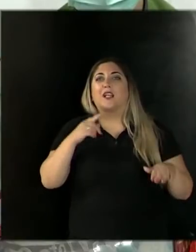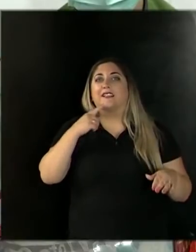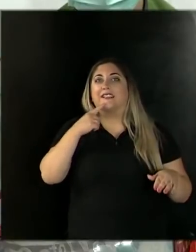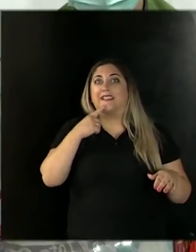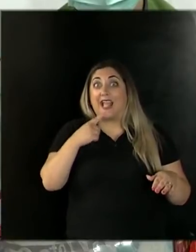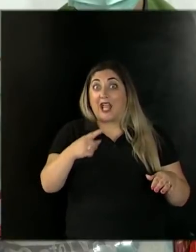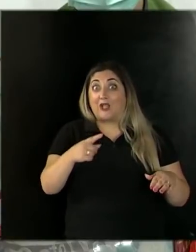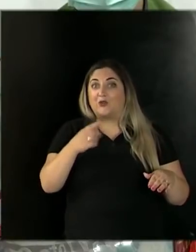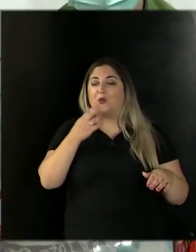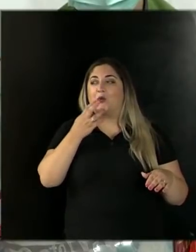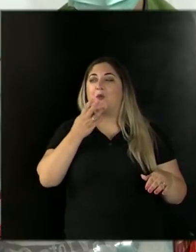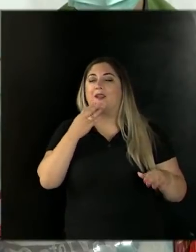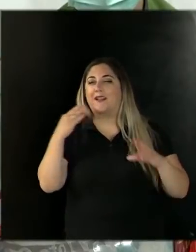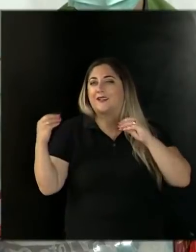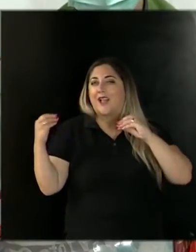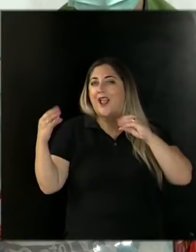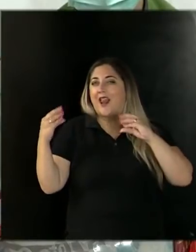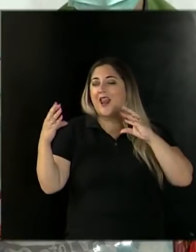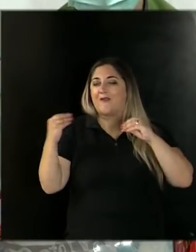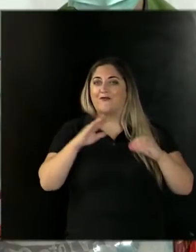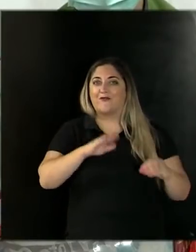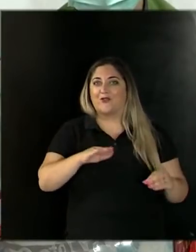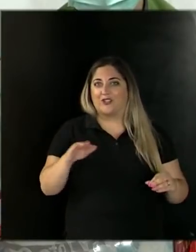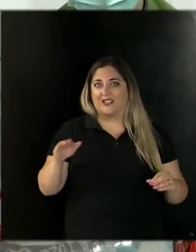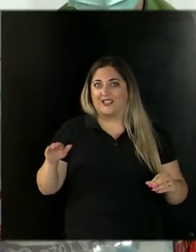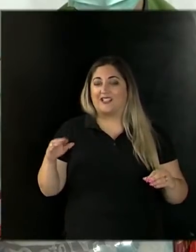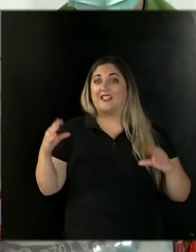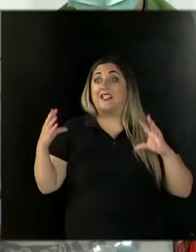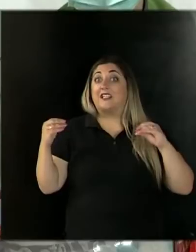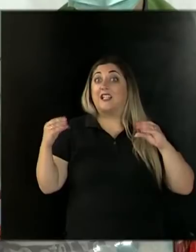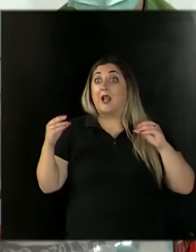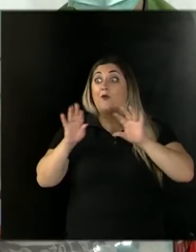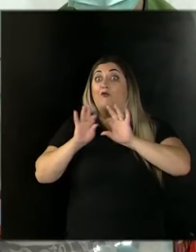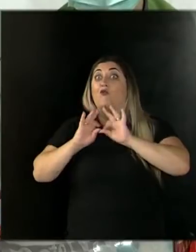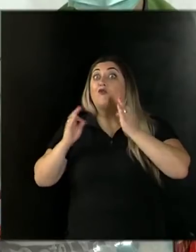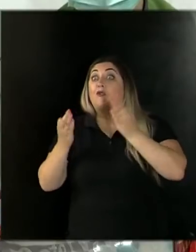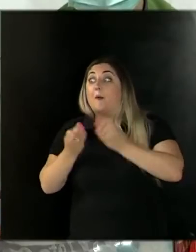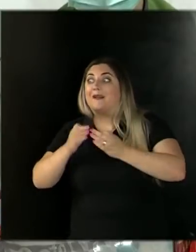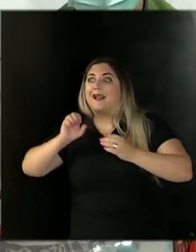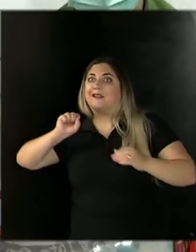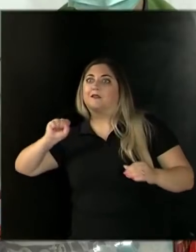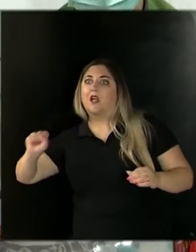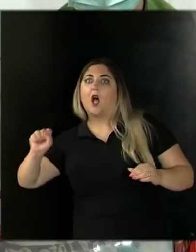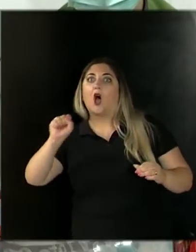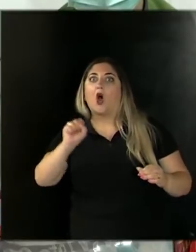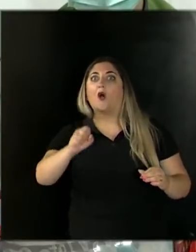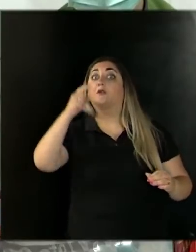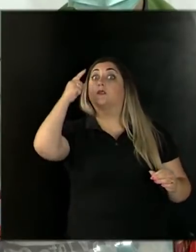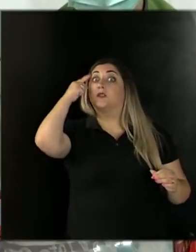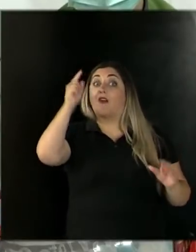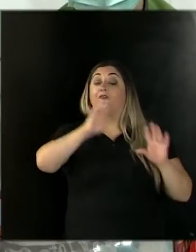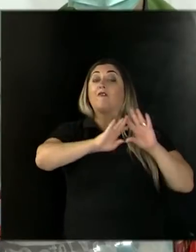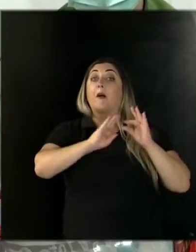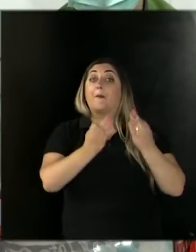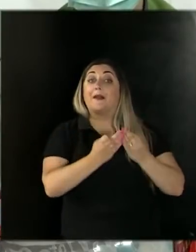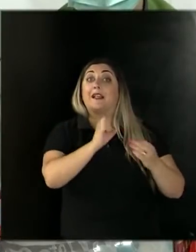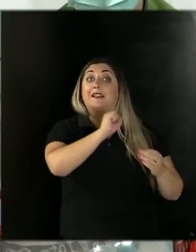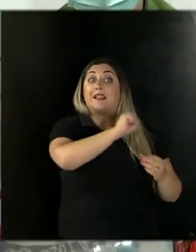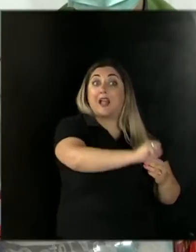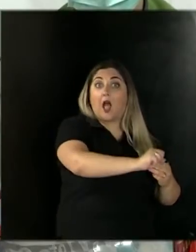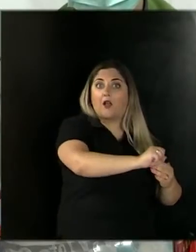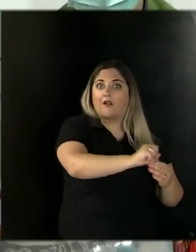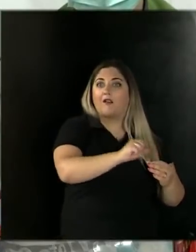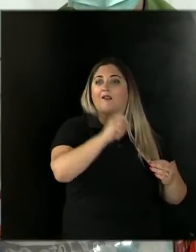xulxin, nitkellmu wkoll fuq il-qraba ta' dak li jkun, u inti dak ma tafx ta' minu, u dak inti